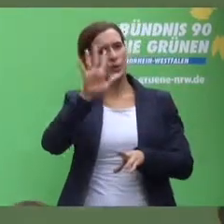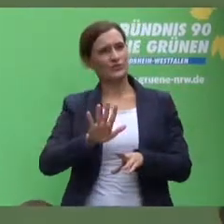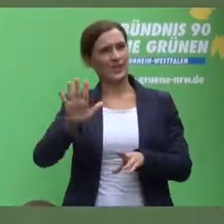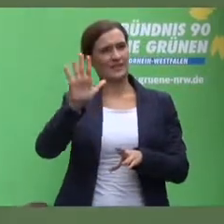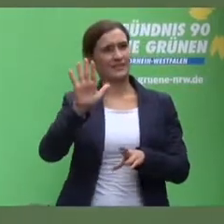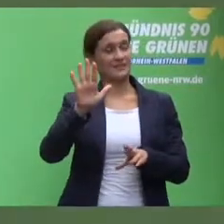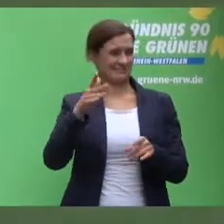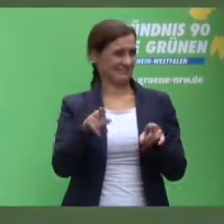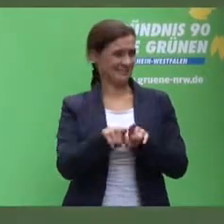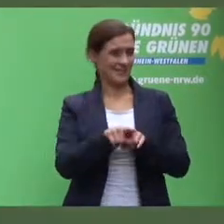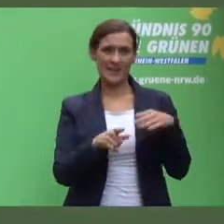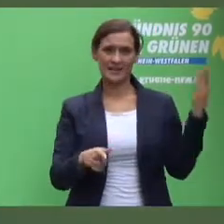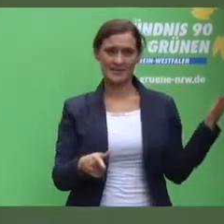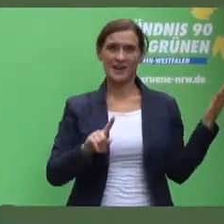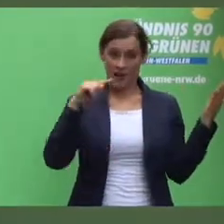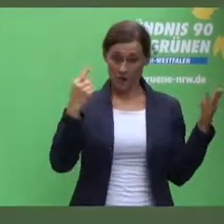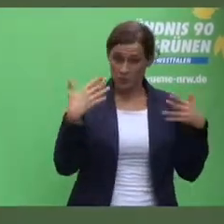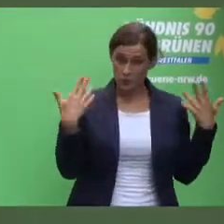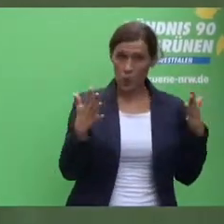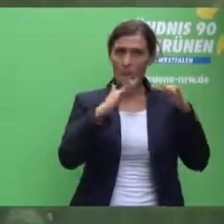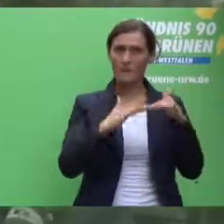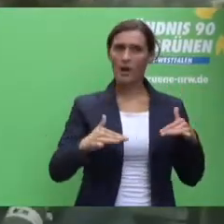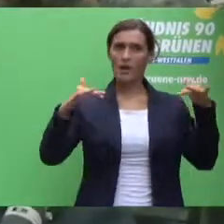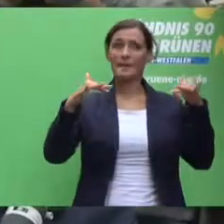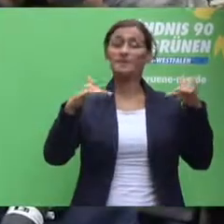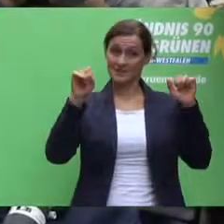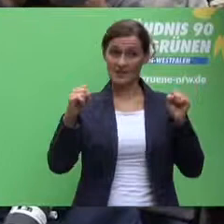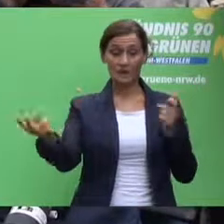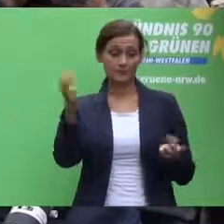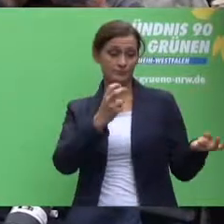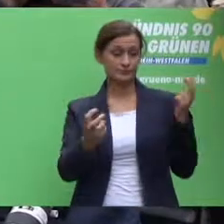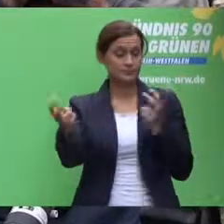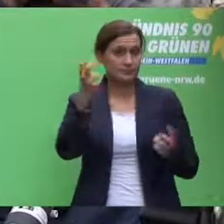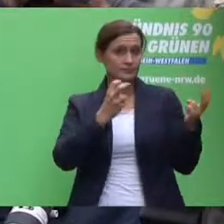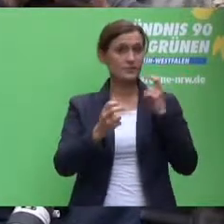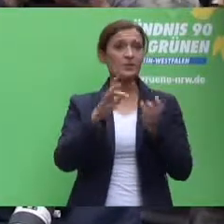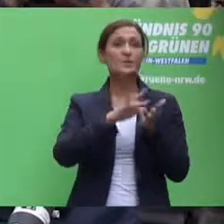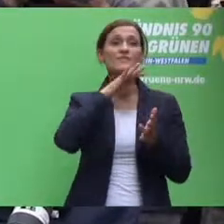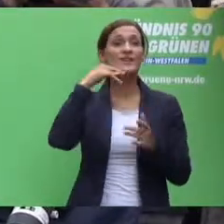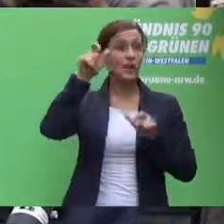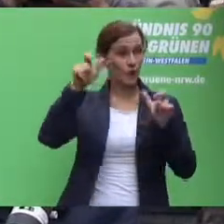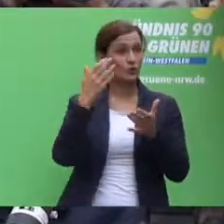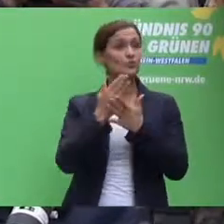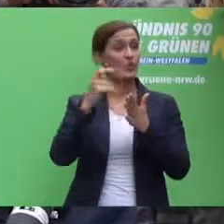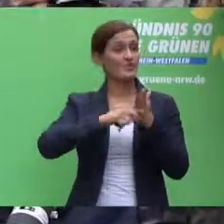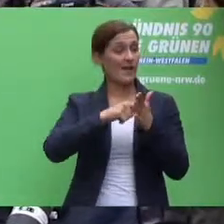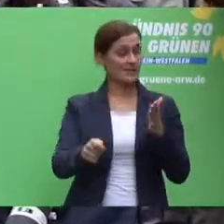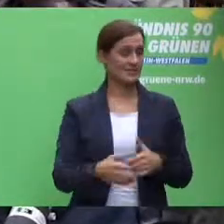was parlamentsfähig ist. Es ist nicht ausgeschlossen, dass